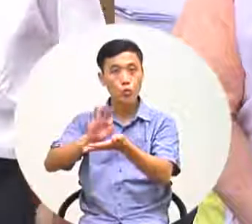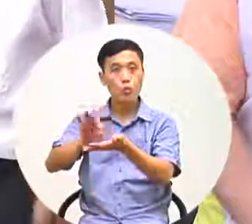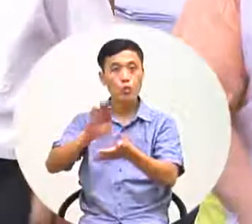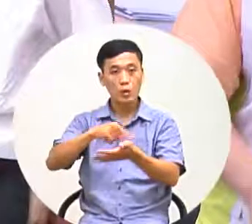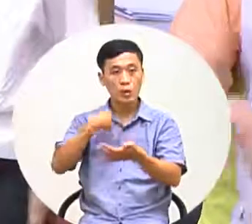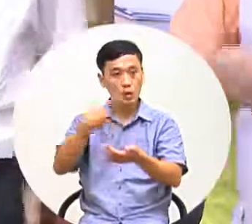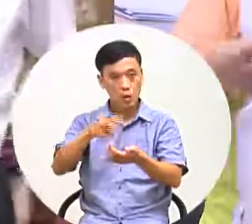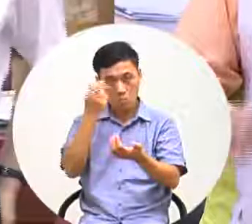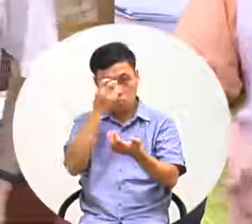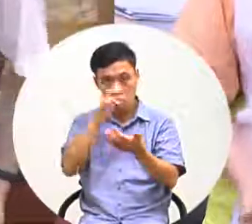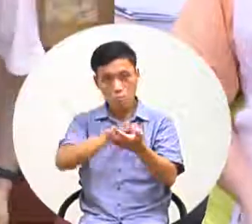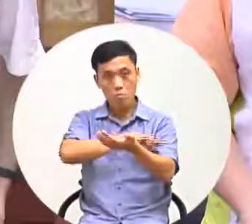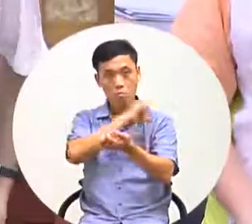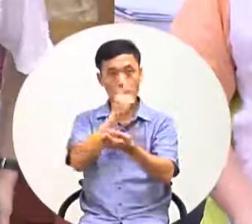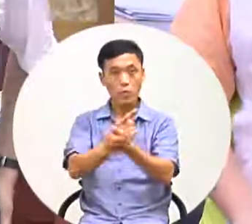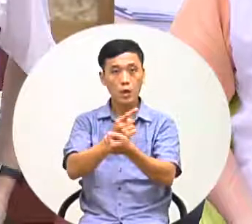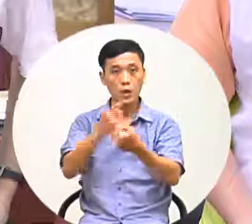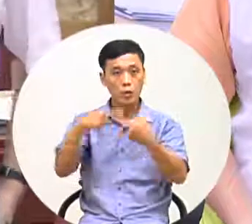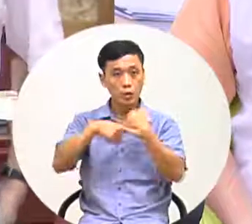来研究安尼。